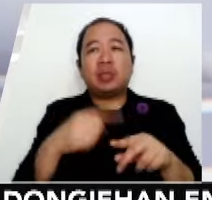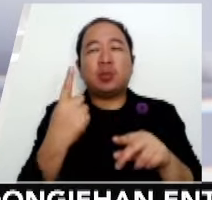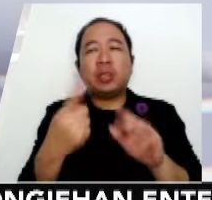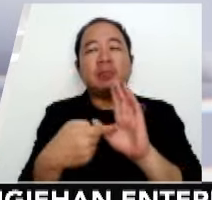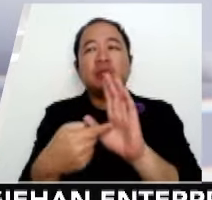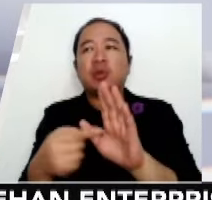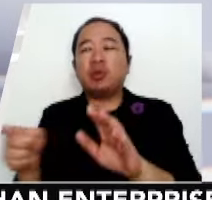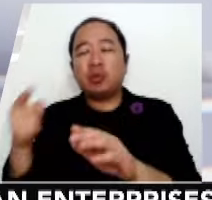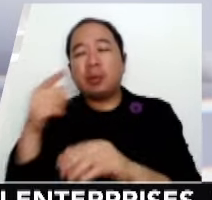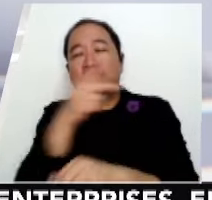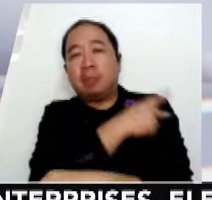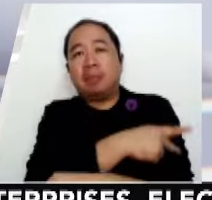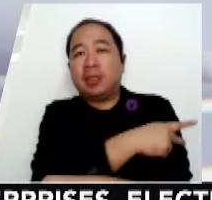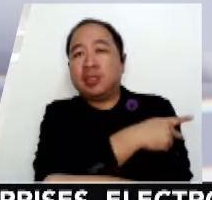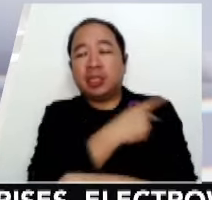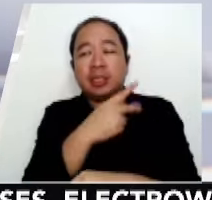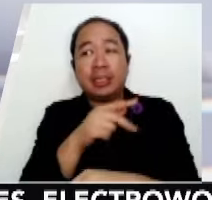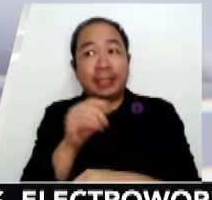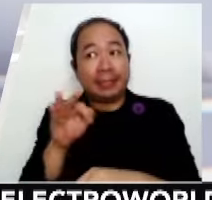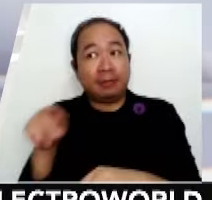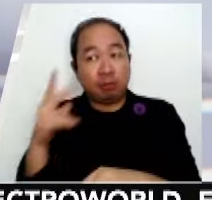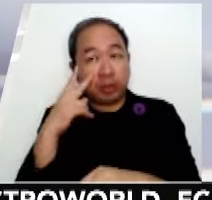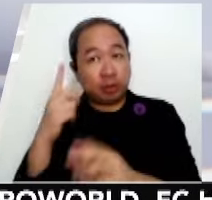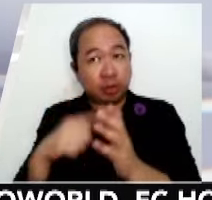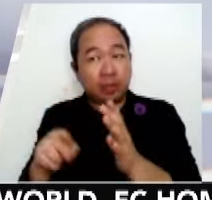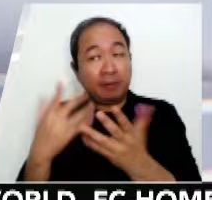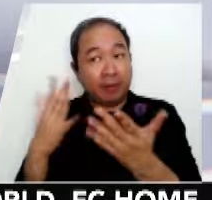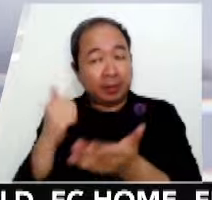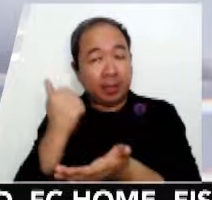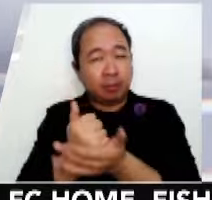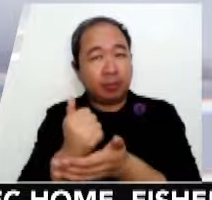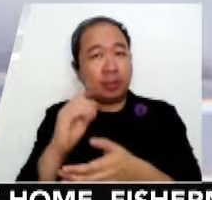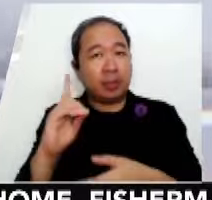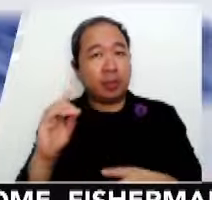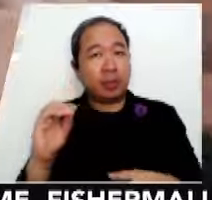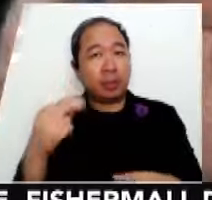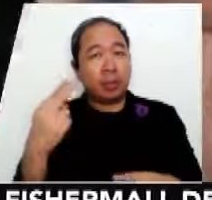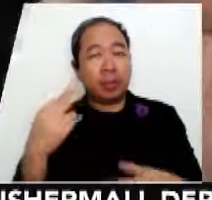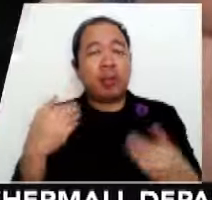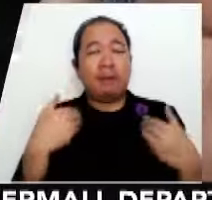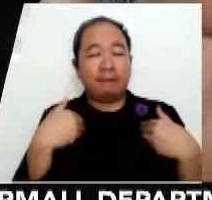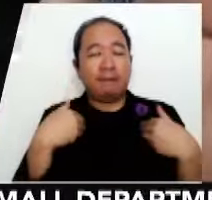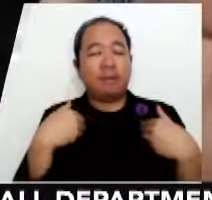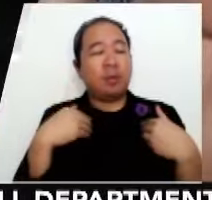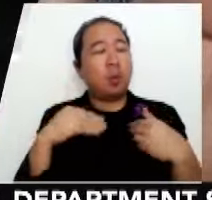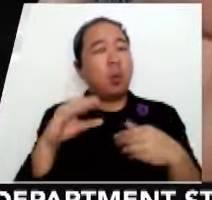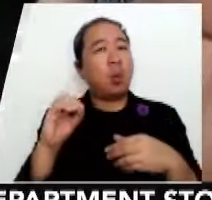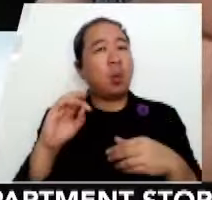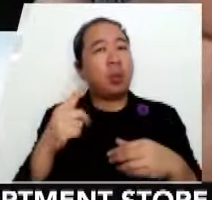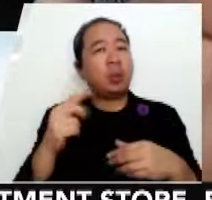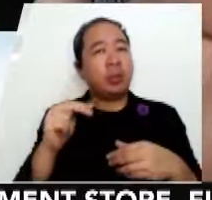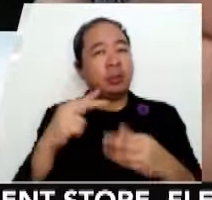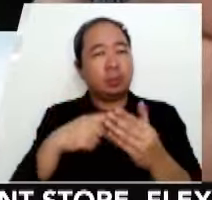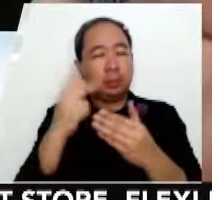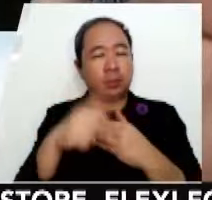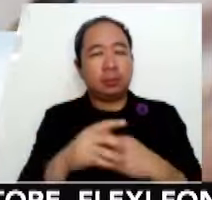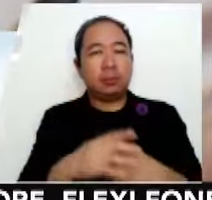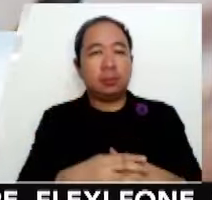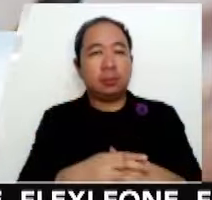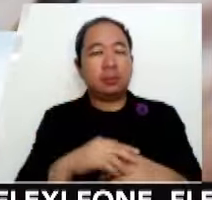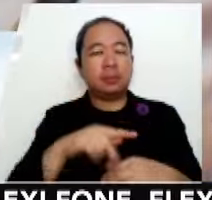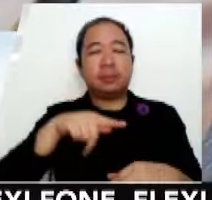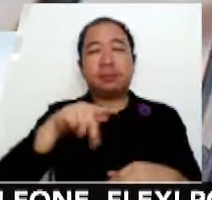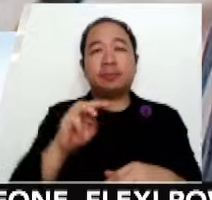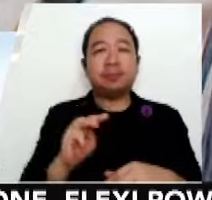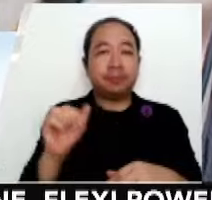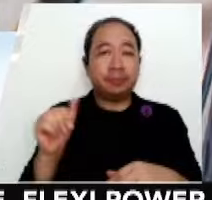kadalasan, dumaan ho ba to sa Department of Health yung meron silang organ program eh. Handa raw mag-imbestiga ang Philippine Medical Association pero